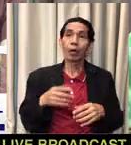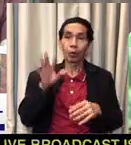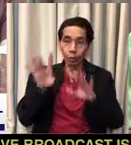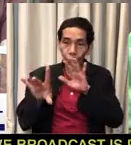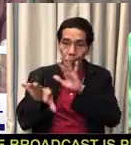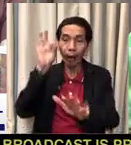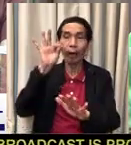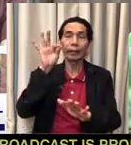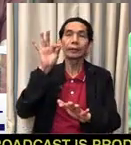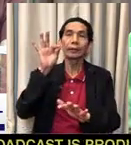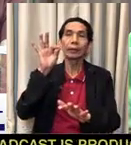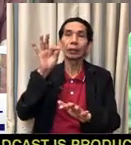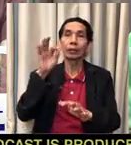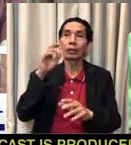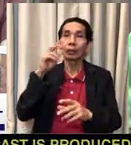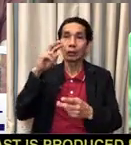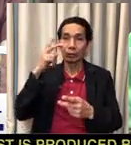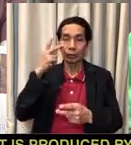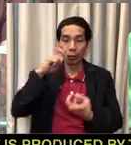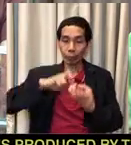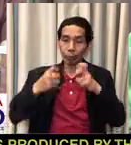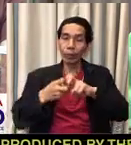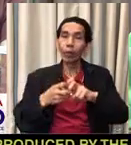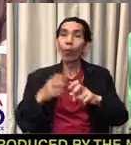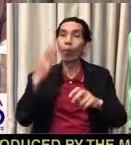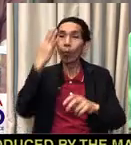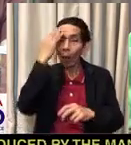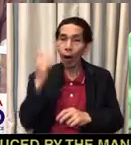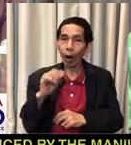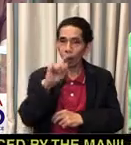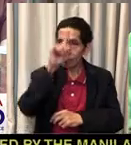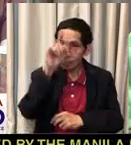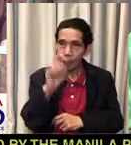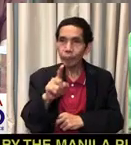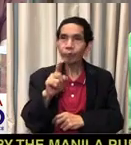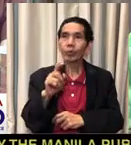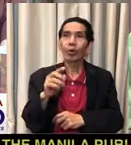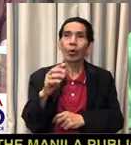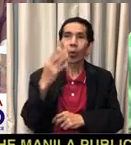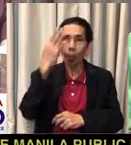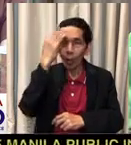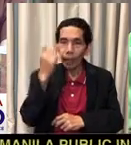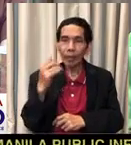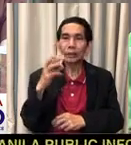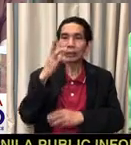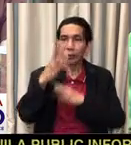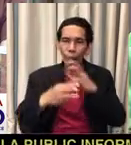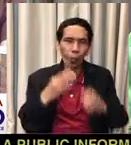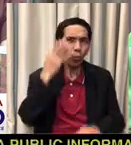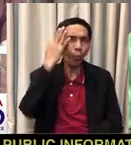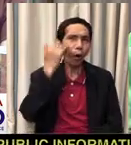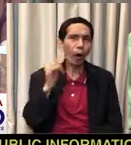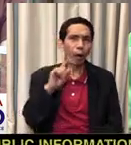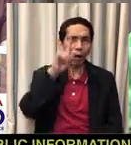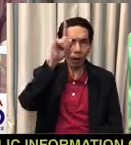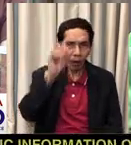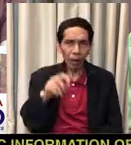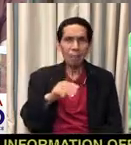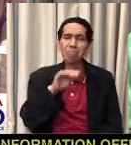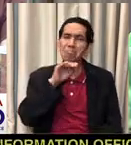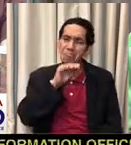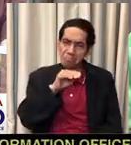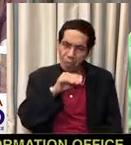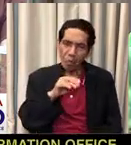find the problem. Why? The whys of this world. Huh? Why? Pagod